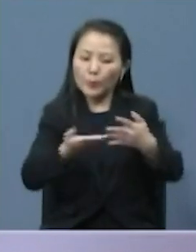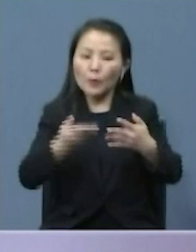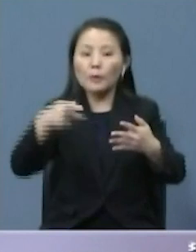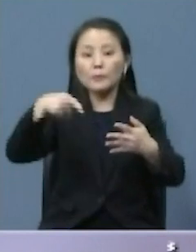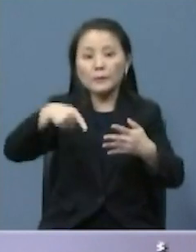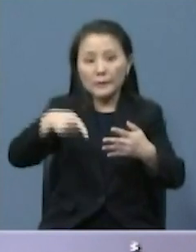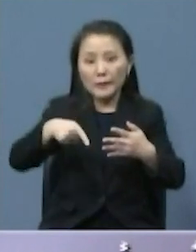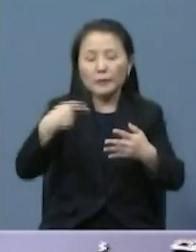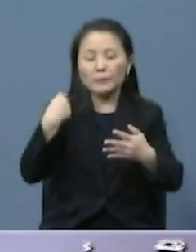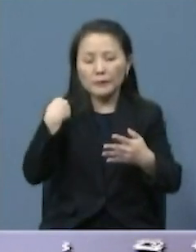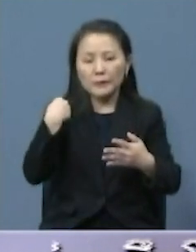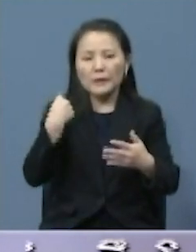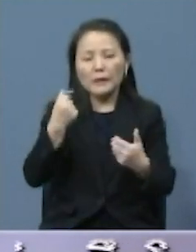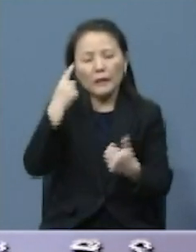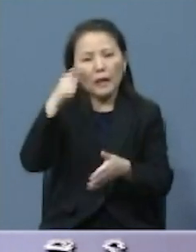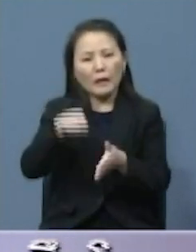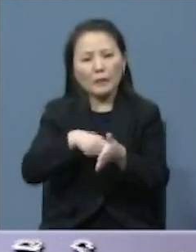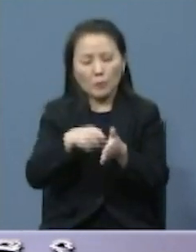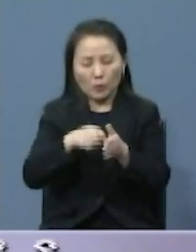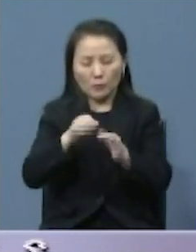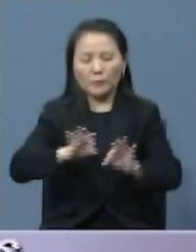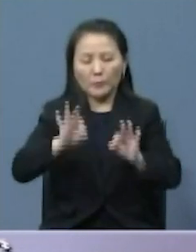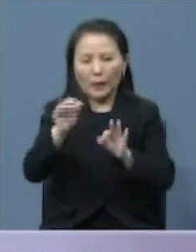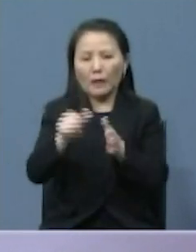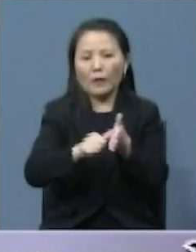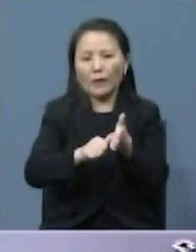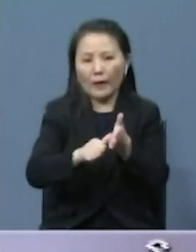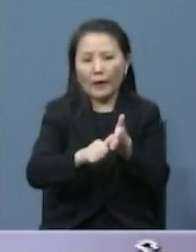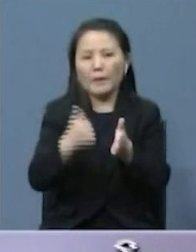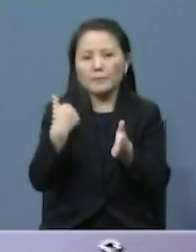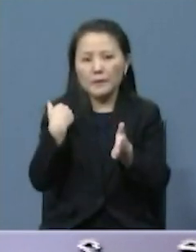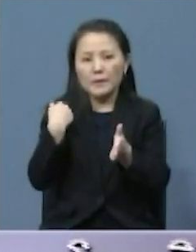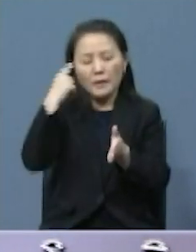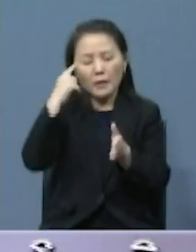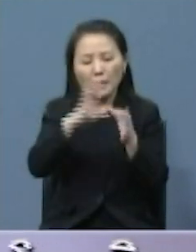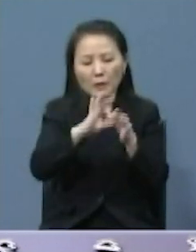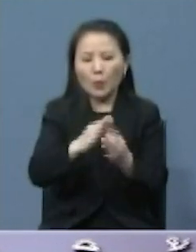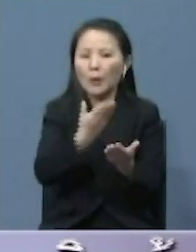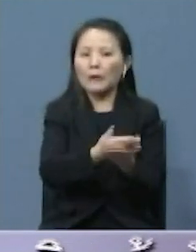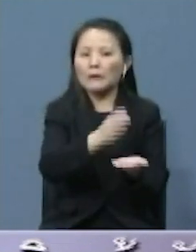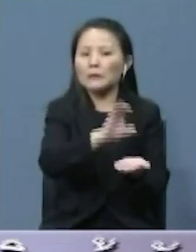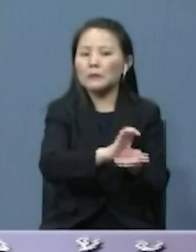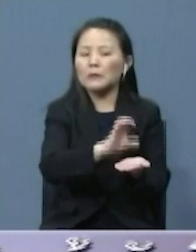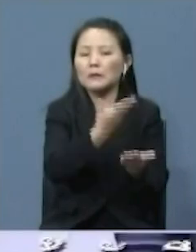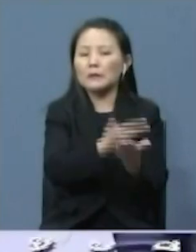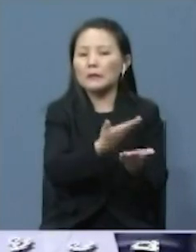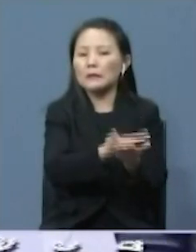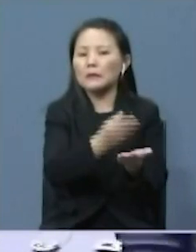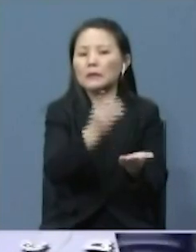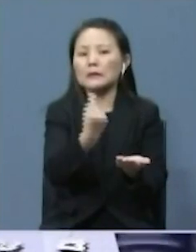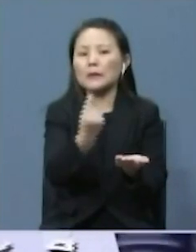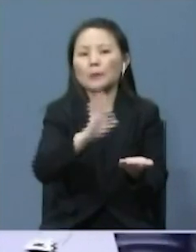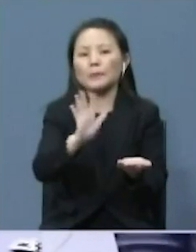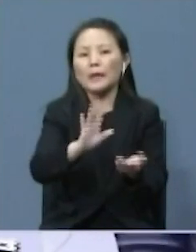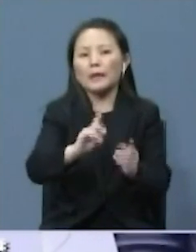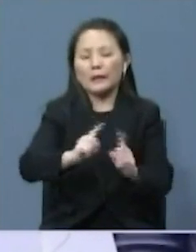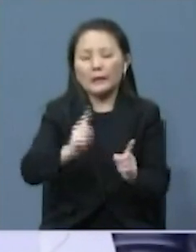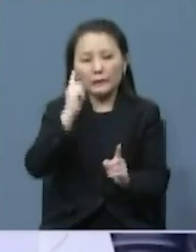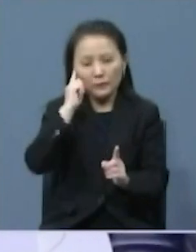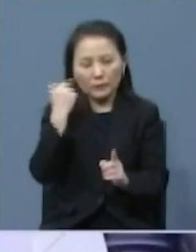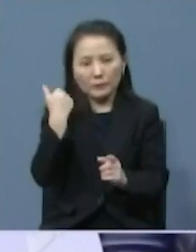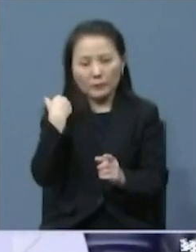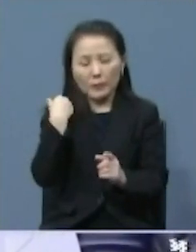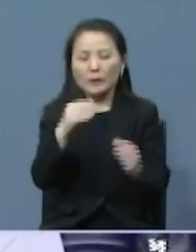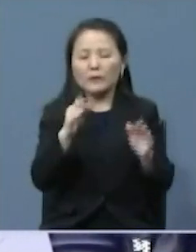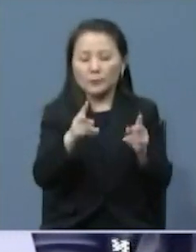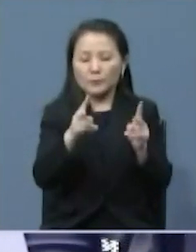ศษอาจจะมีเหตุผลที่ต้องมีการปรับเปลี่ยนบ้างไม่ใช่แค่เกี่ยวกับจำนวนเงินที่เกี่ยวกับเนื้องานอย่างเดียวไปฟังเสียงบางช่วงบ